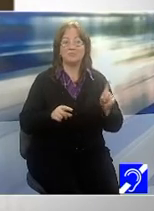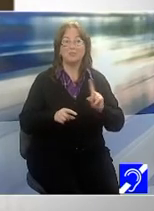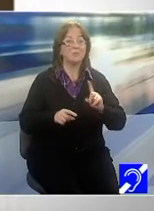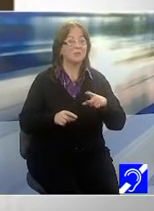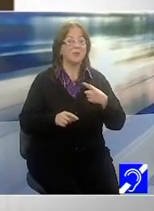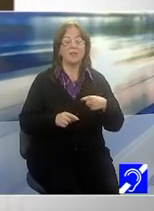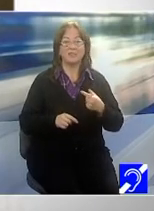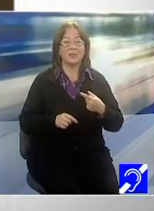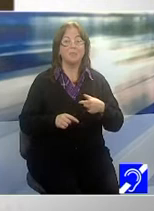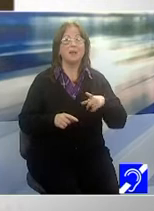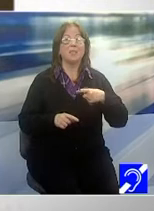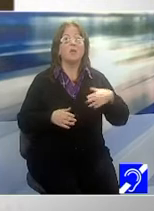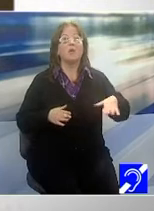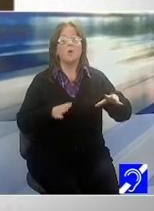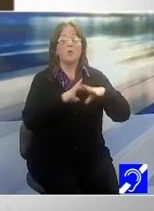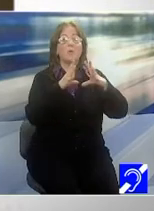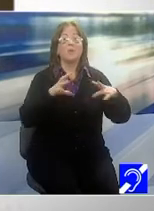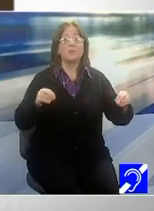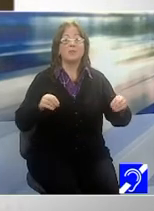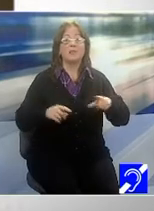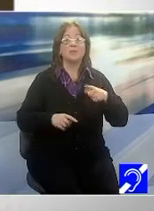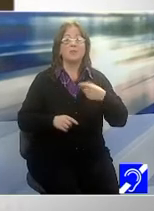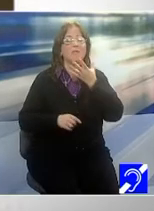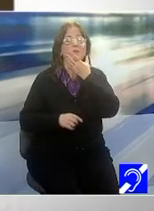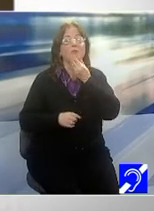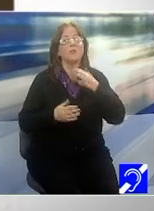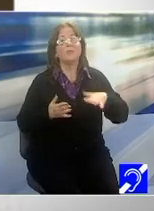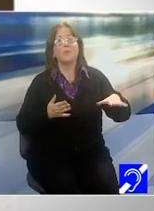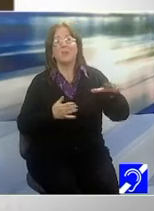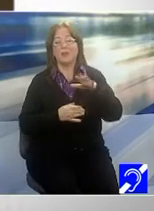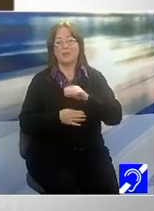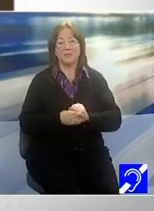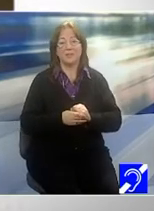de frumusețea naturală a României care nu a fost fructificată.